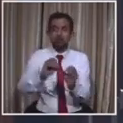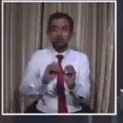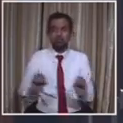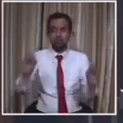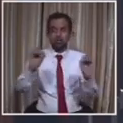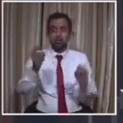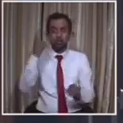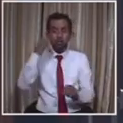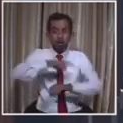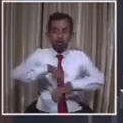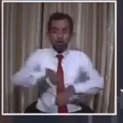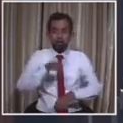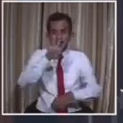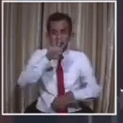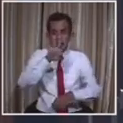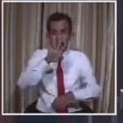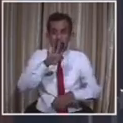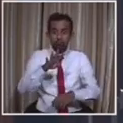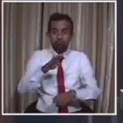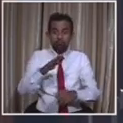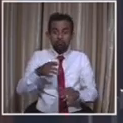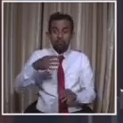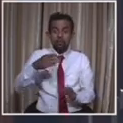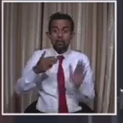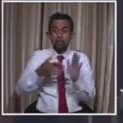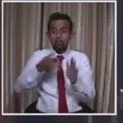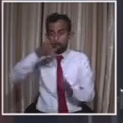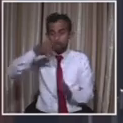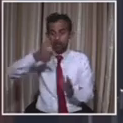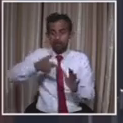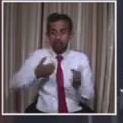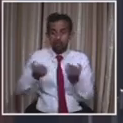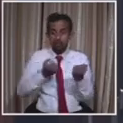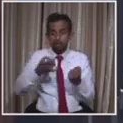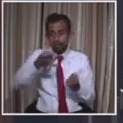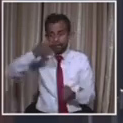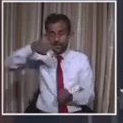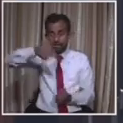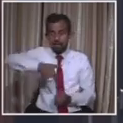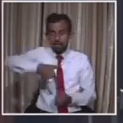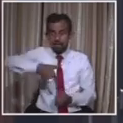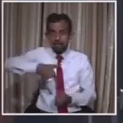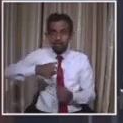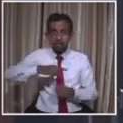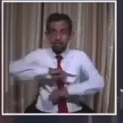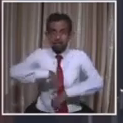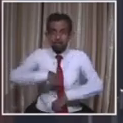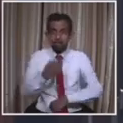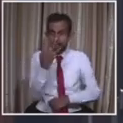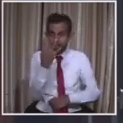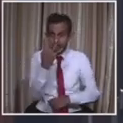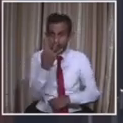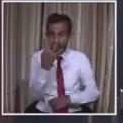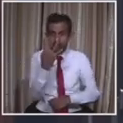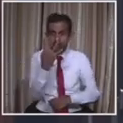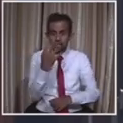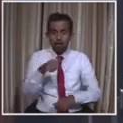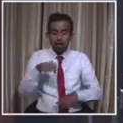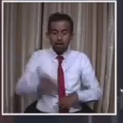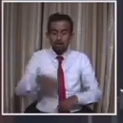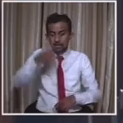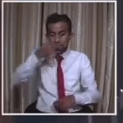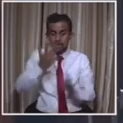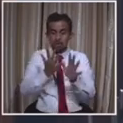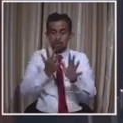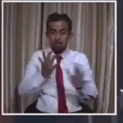ඊයේ පැය හතරක් මාදිල සෙට් එකේ ඉඳලා තමයි මගේ රියදුරු තෙල් ගහගත්තේ. පැය හතරක්. අද තෙල් පොලිමක්